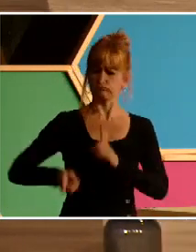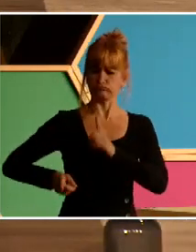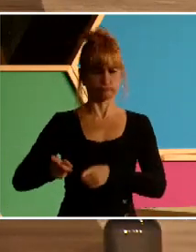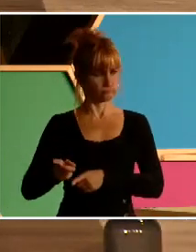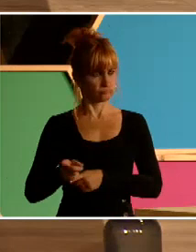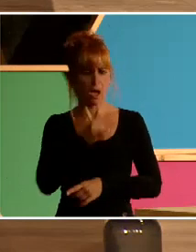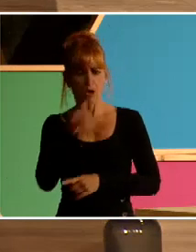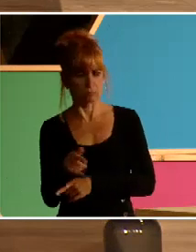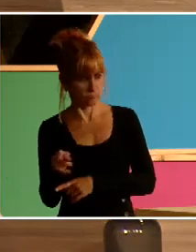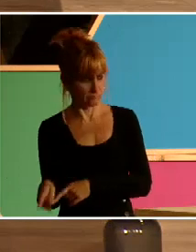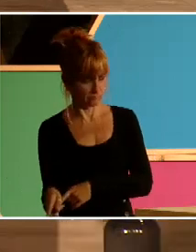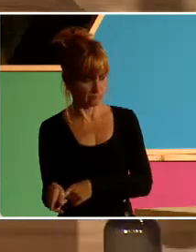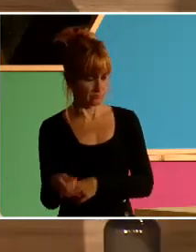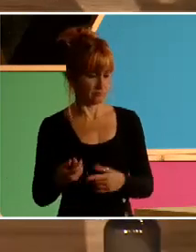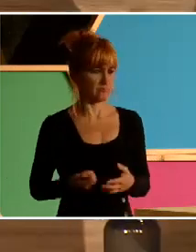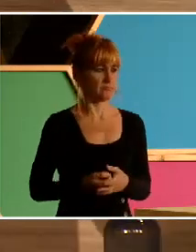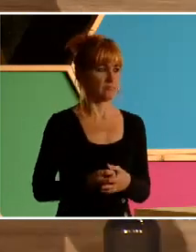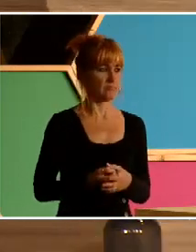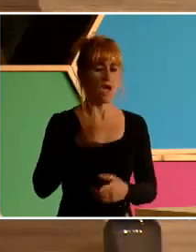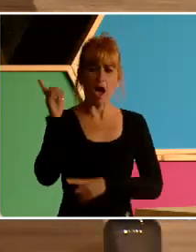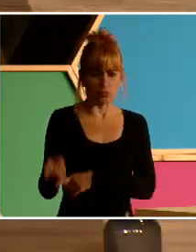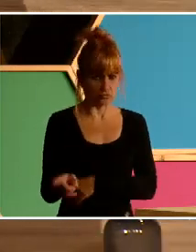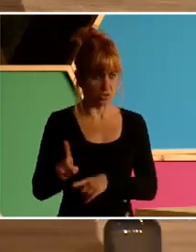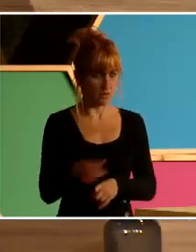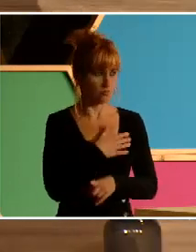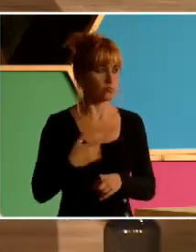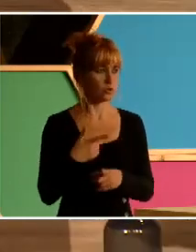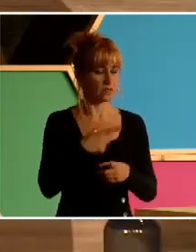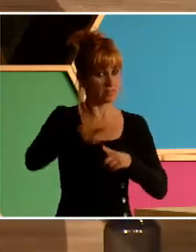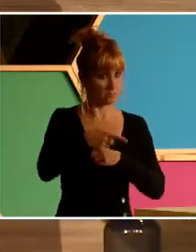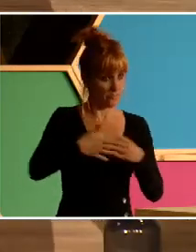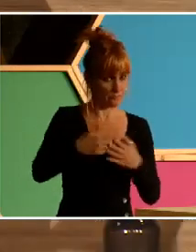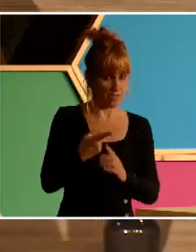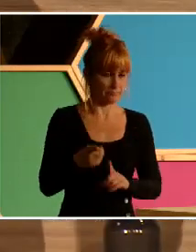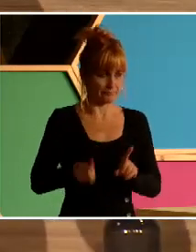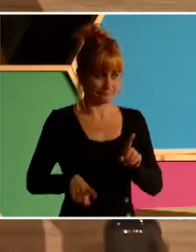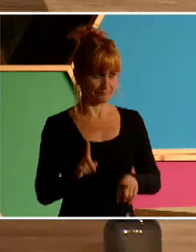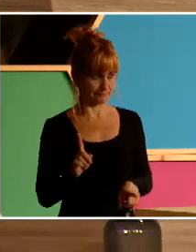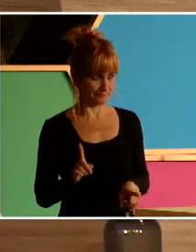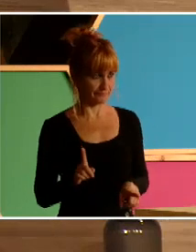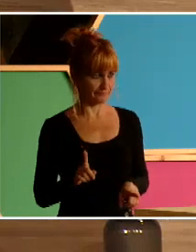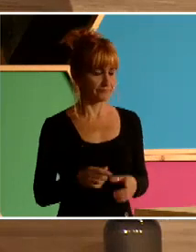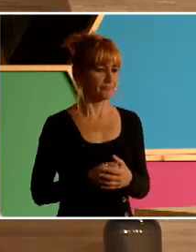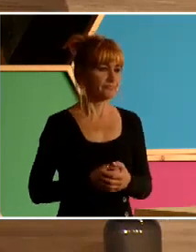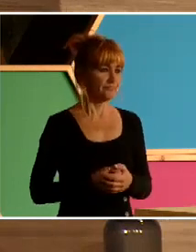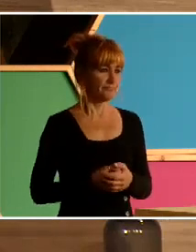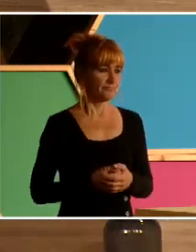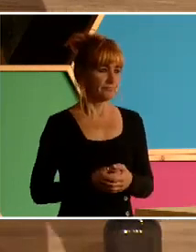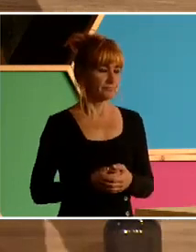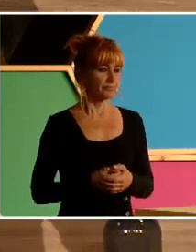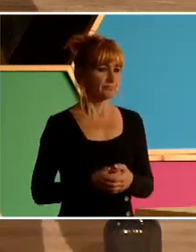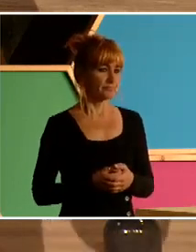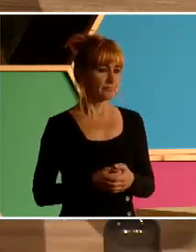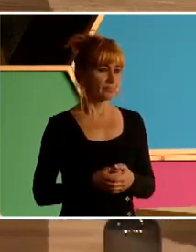un container en el context, els acusaven, no vol dir que ho fessin, els acusaven d'això, en el context de la vaga general. I